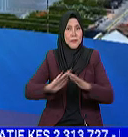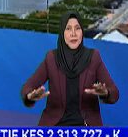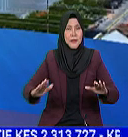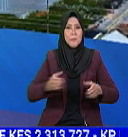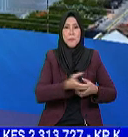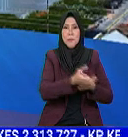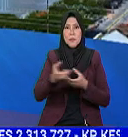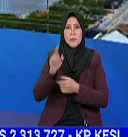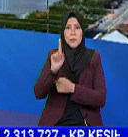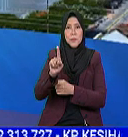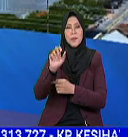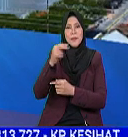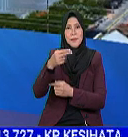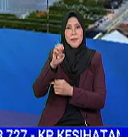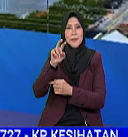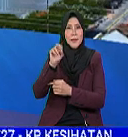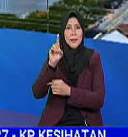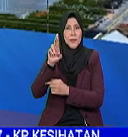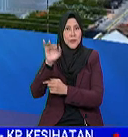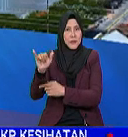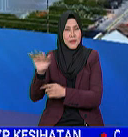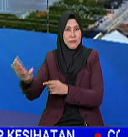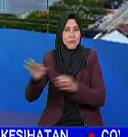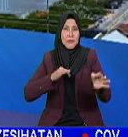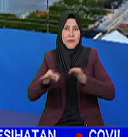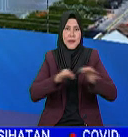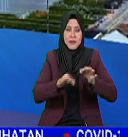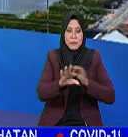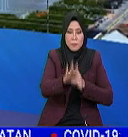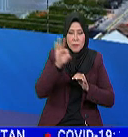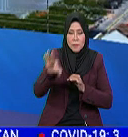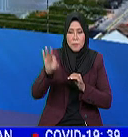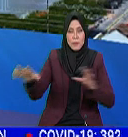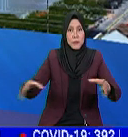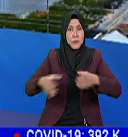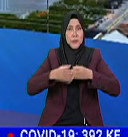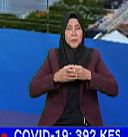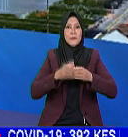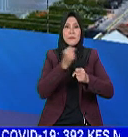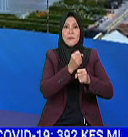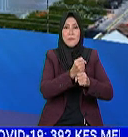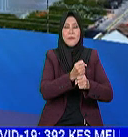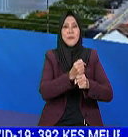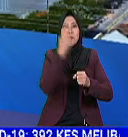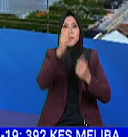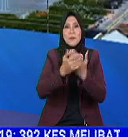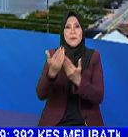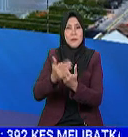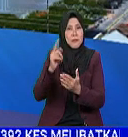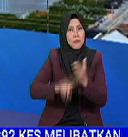kanan Bombay 1 Hendri ardimansyah Jelaskan pemilihan anak tempatan bagi jawatan itu adalah bagi memudahkan